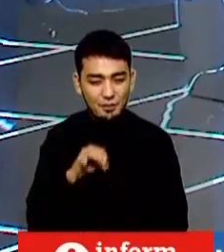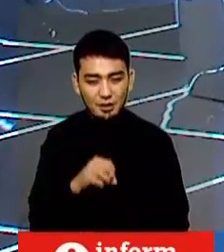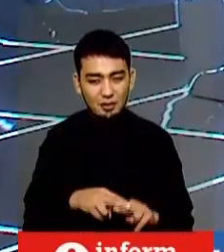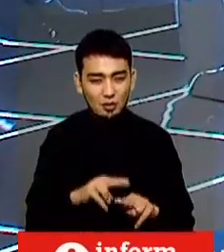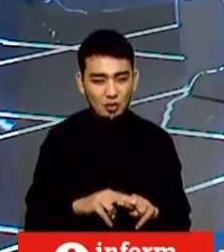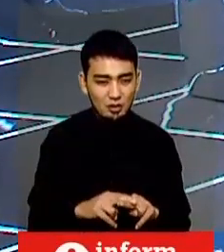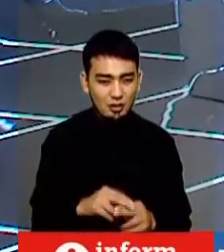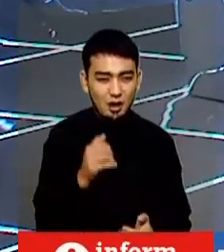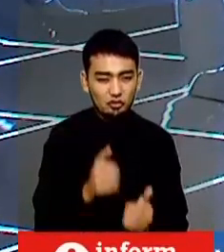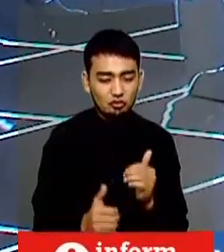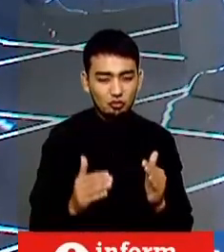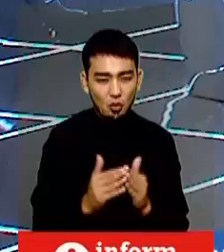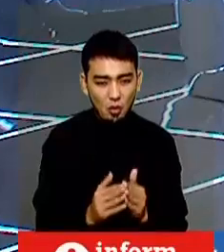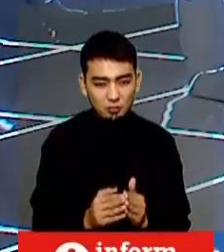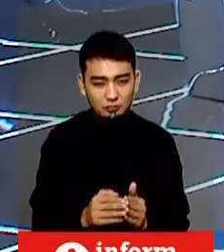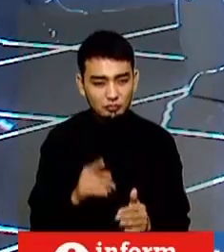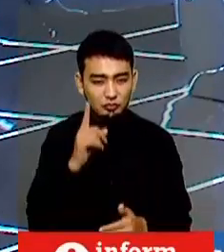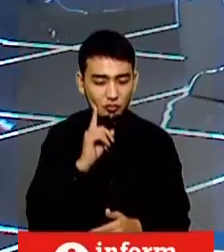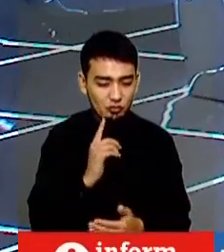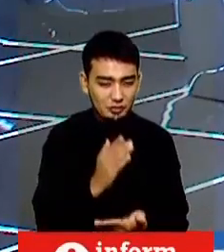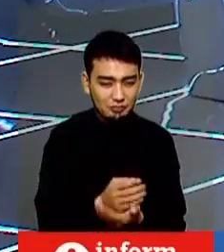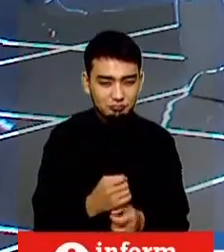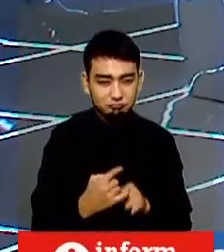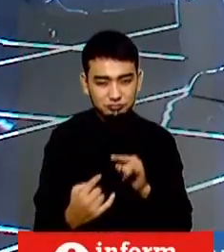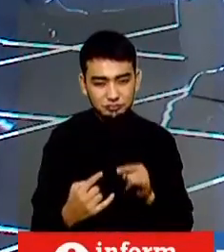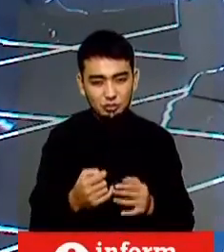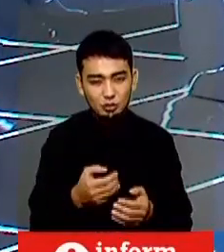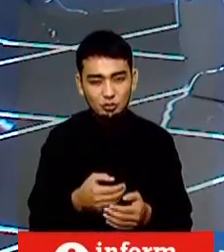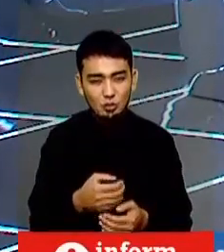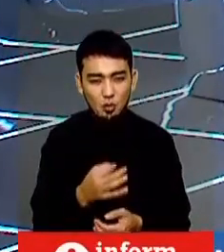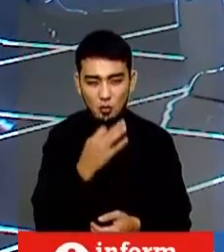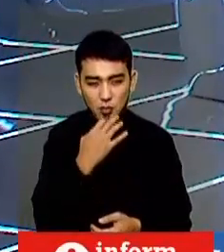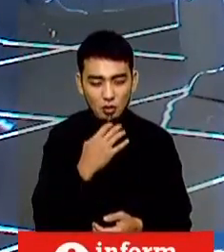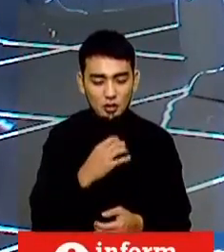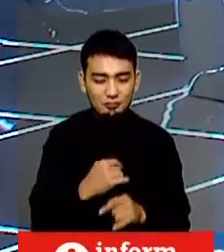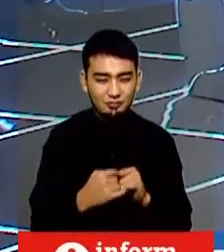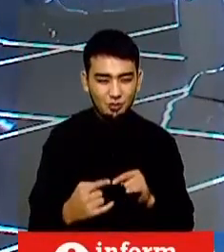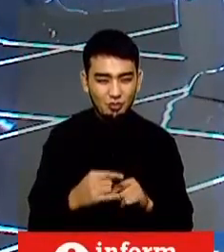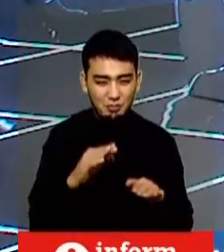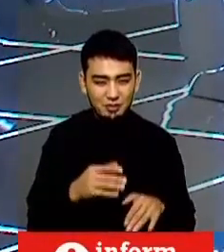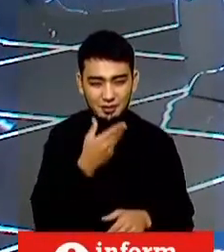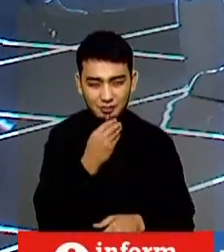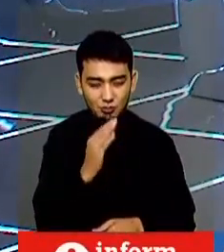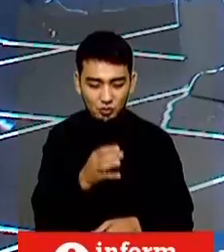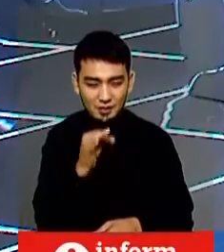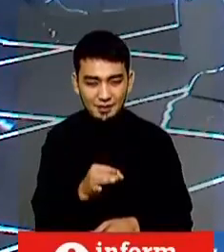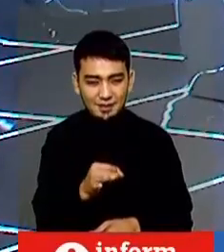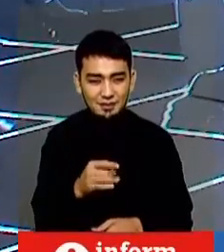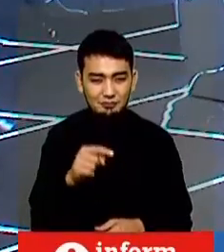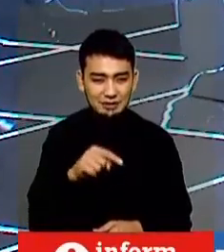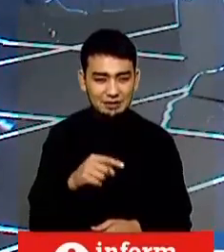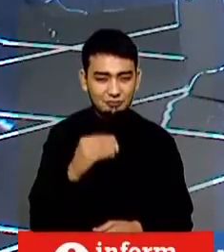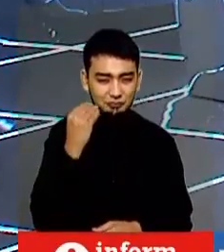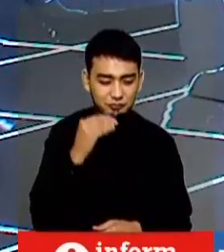наполнит каждый дом ароматом уюта и станет украшением любого дастархана. Обладает великолепным, терпким